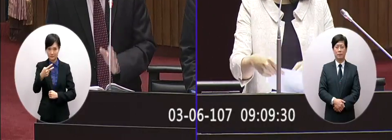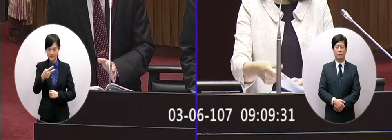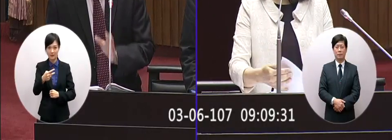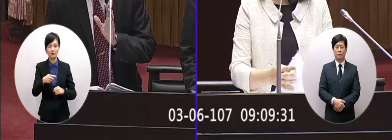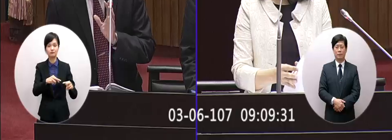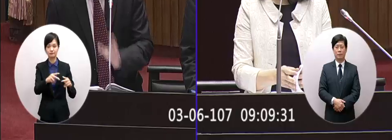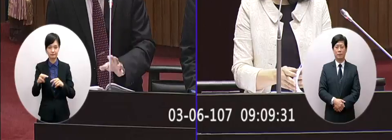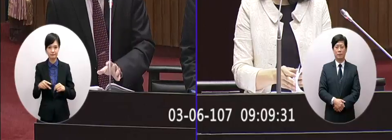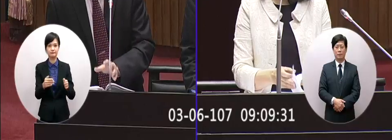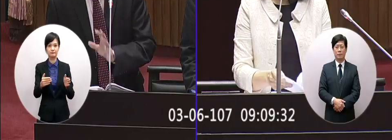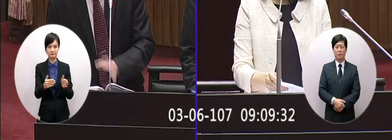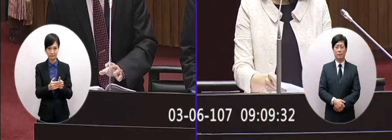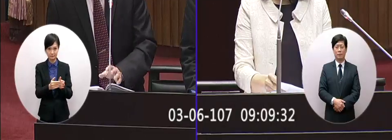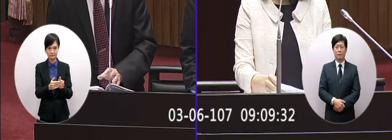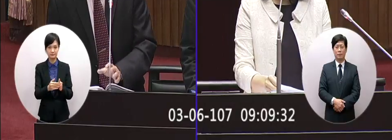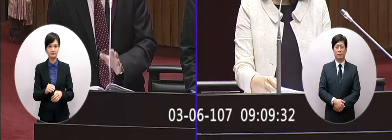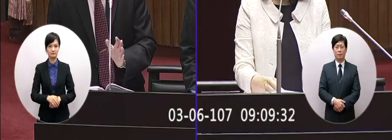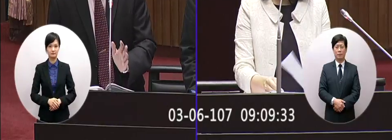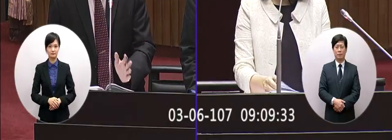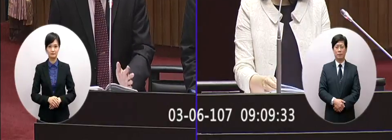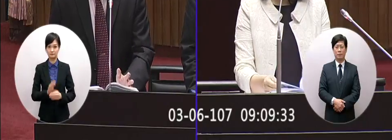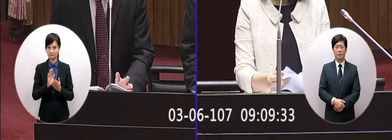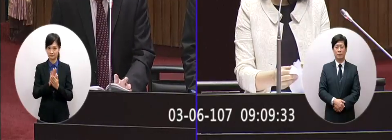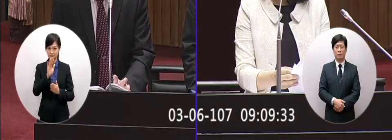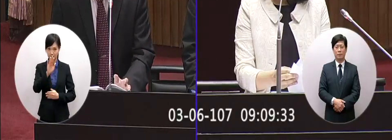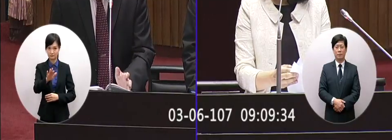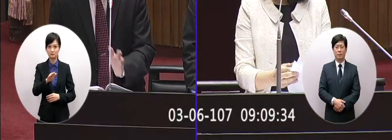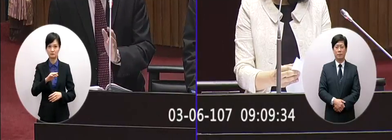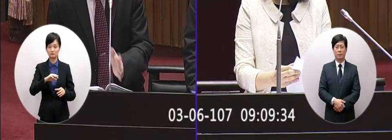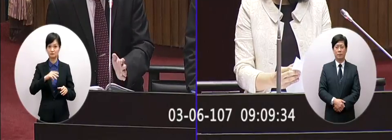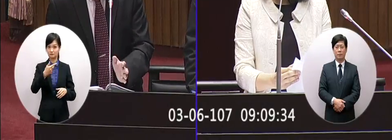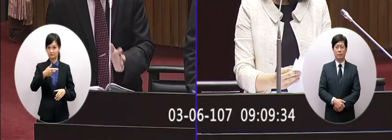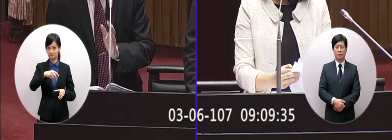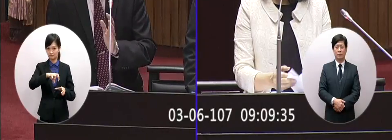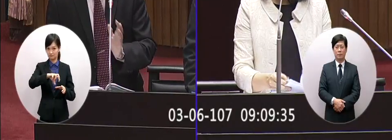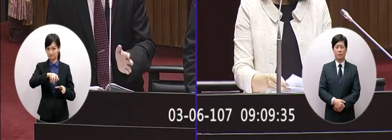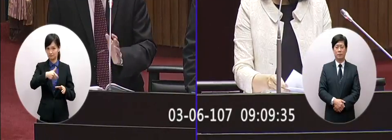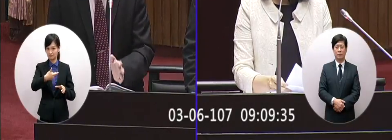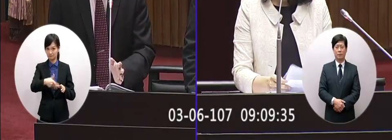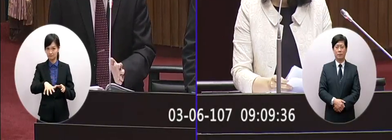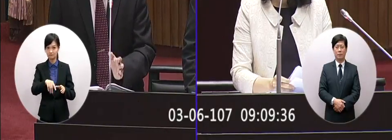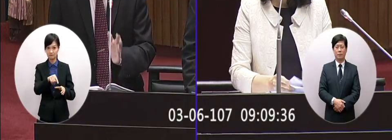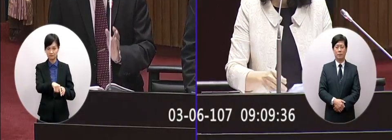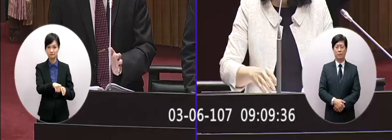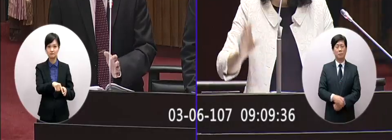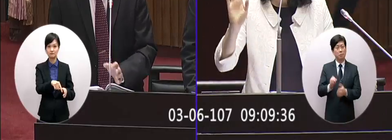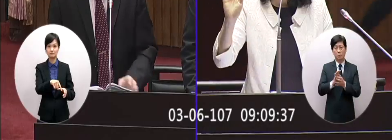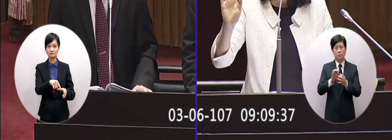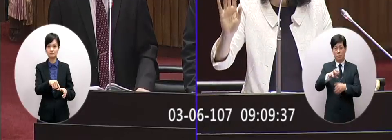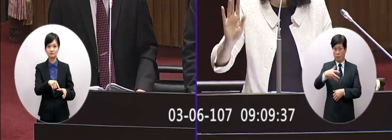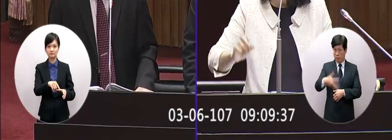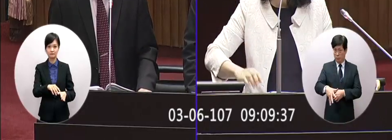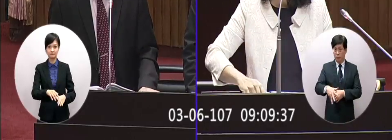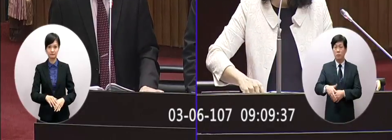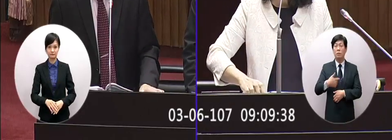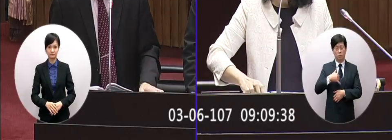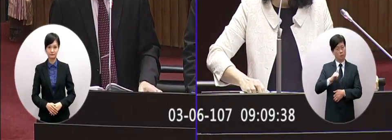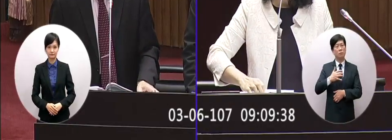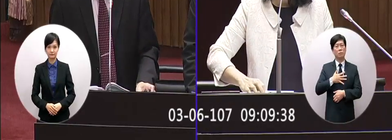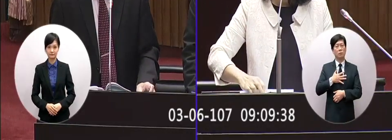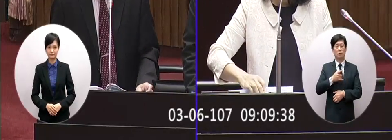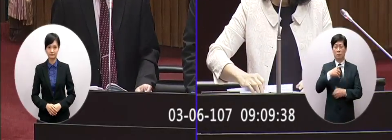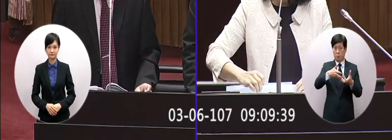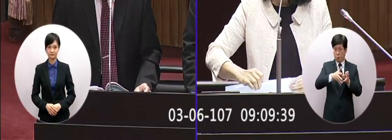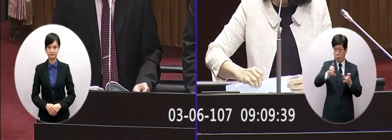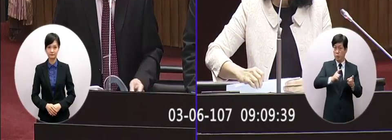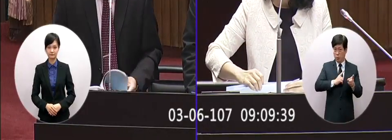那委员在关心的部分，后续我们的这个自来水地球七处，我们会随时。 没关系，自来水的部分，我们都知道，